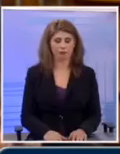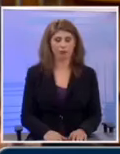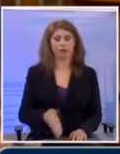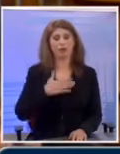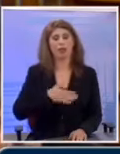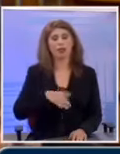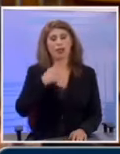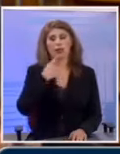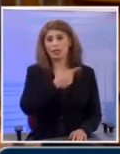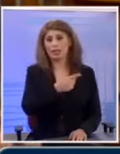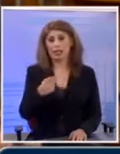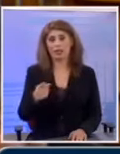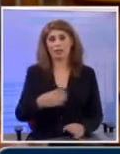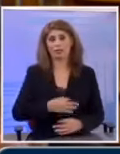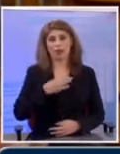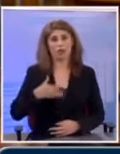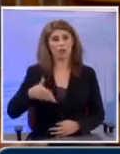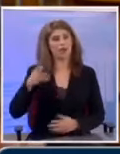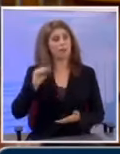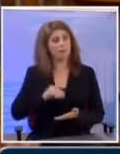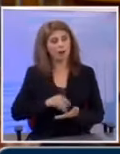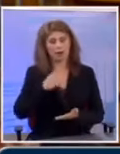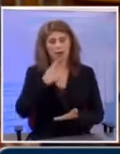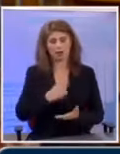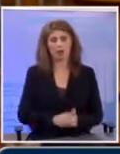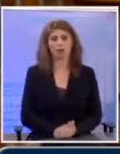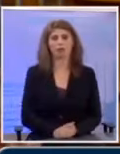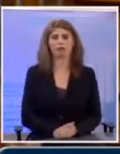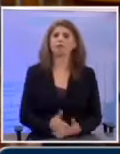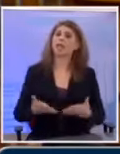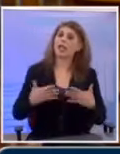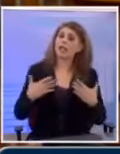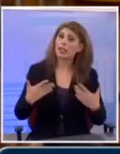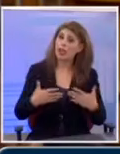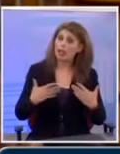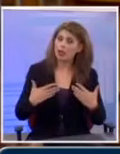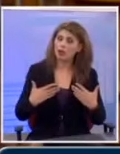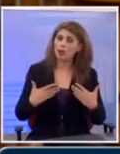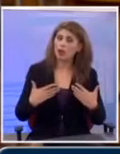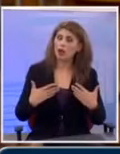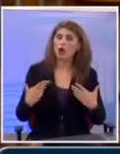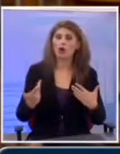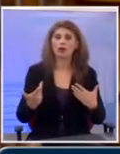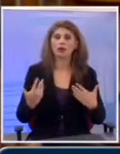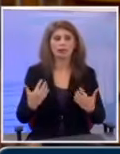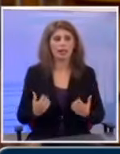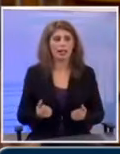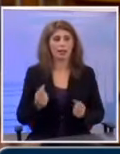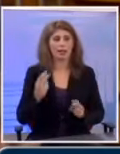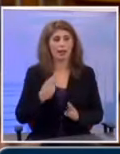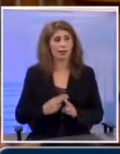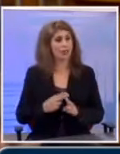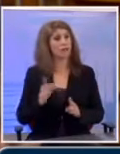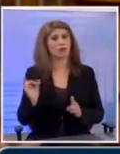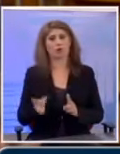λοιπόν, κύριε Μητσοτάκη, να επαναλάβω. Με χαροποιεί το γεγονός ότι κρατάτε επισήμως